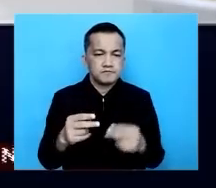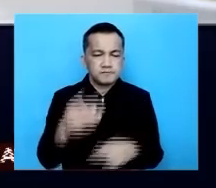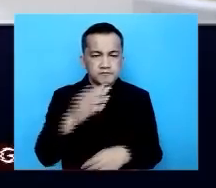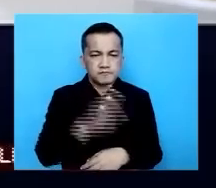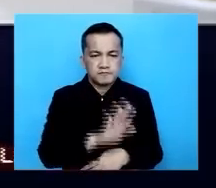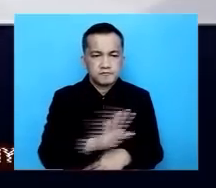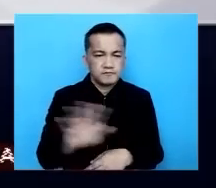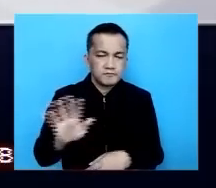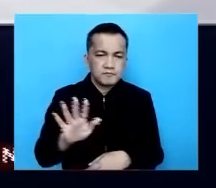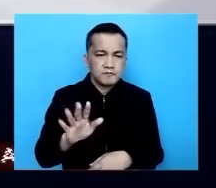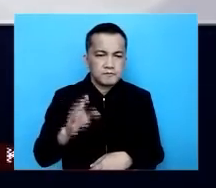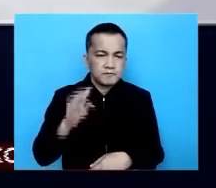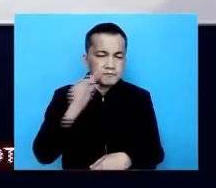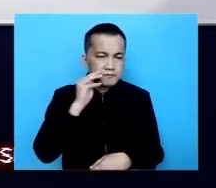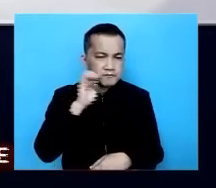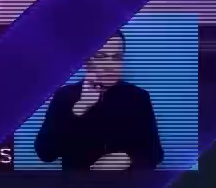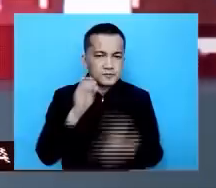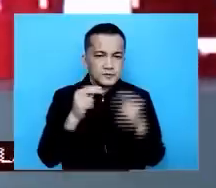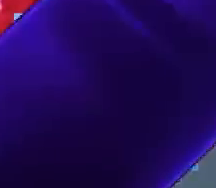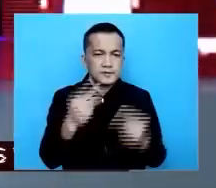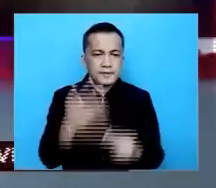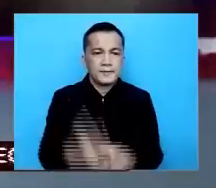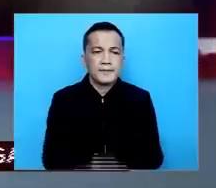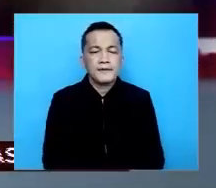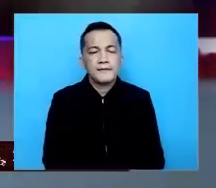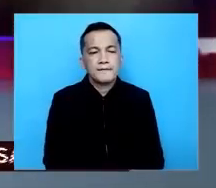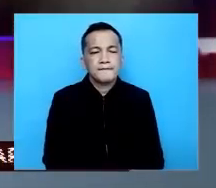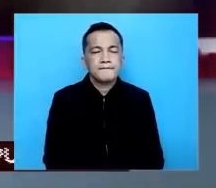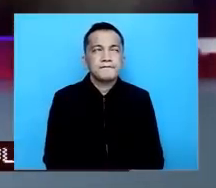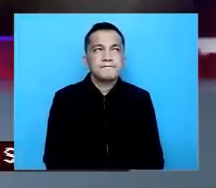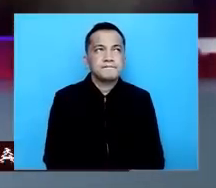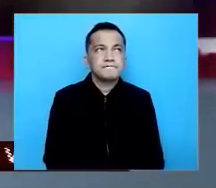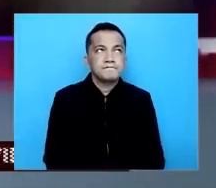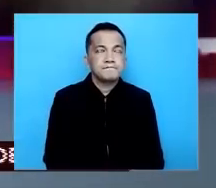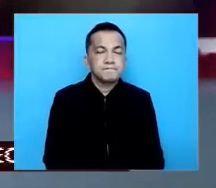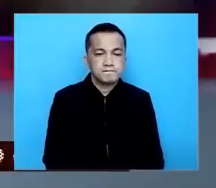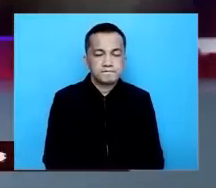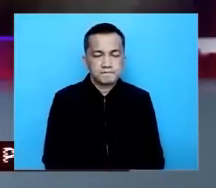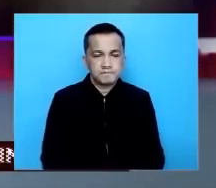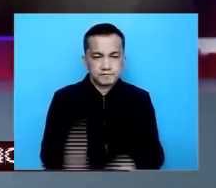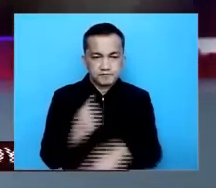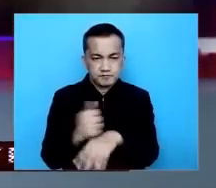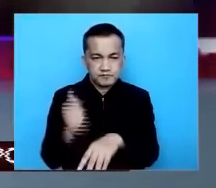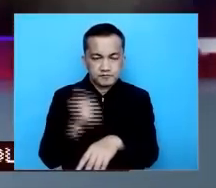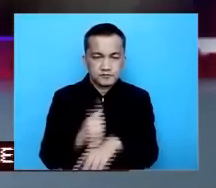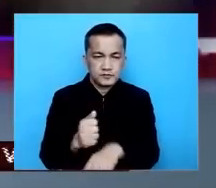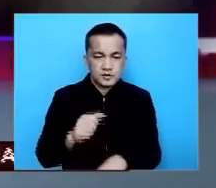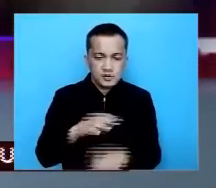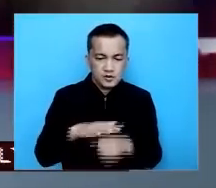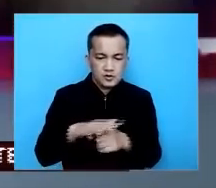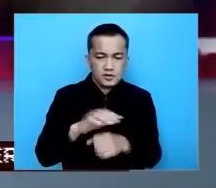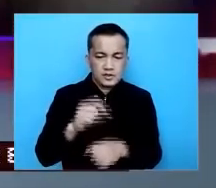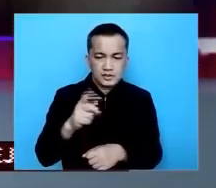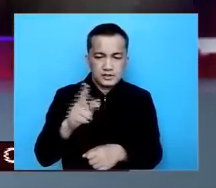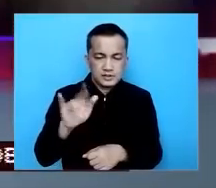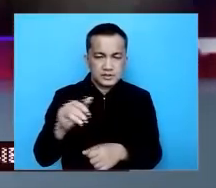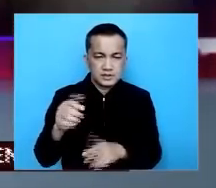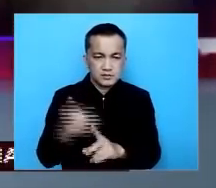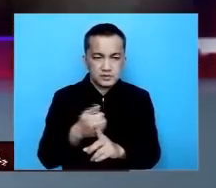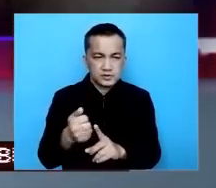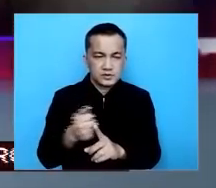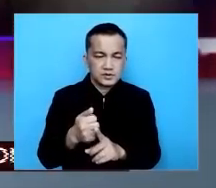Marian Enriquez, News 5. Sinisisi ng local agency ng inabusong OFW sa Kuwait ang